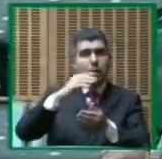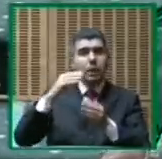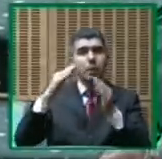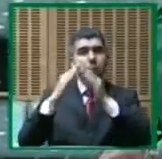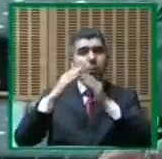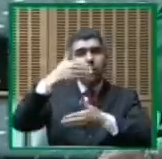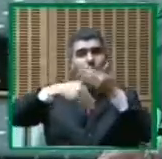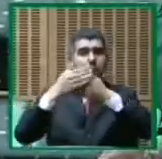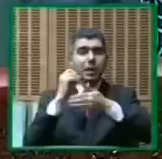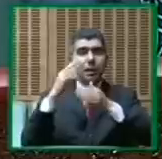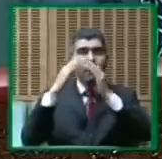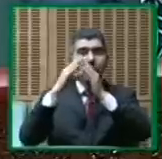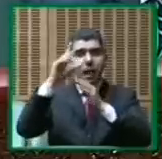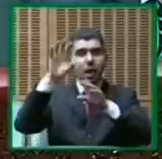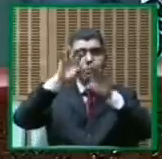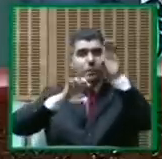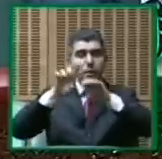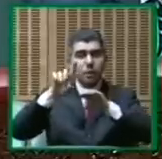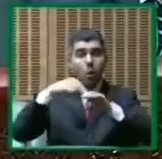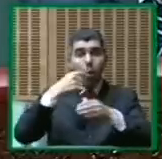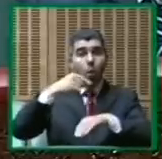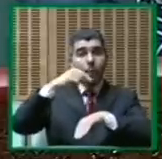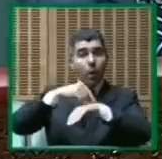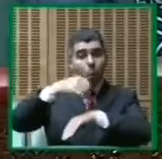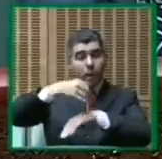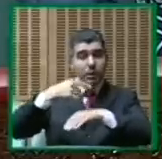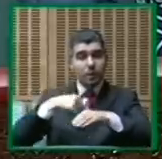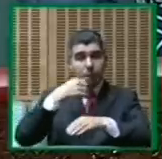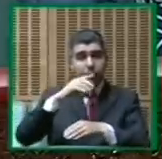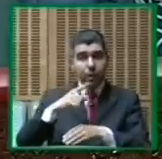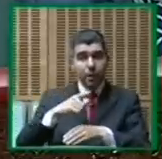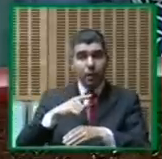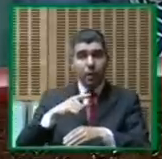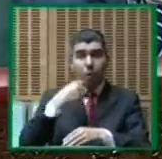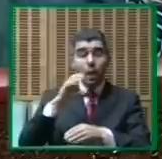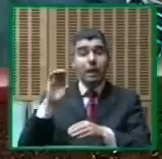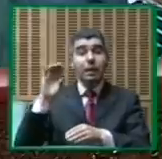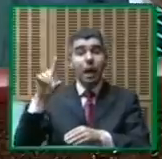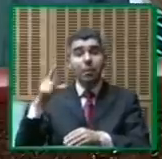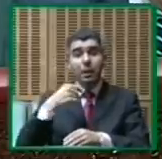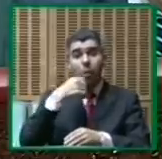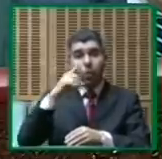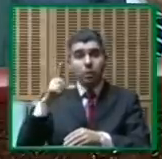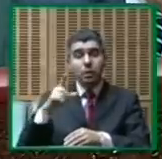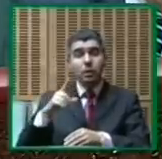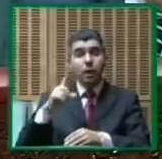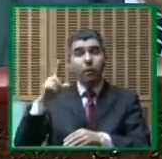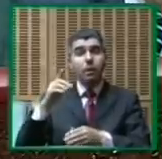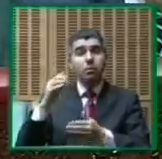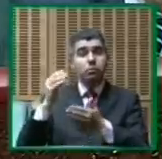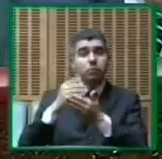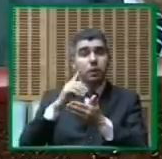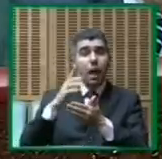لحد الساعه من القضاء على هذه الافه التي تسائلنا. بخصوص الدار البيضاء كما تعلمون هناك ما زالت الان